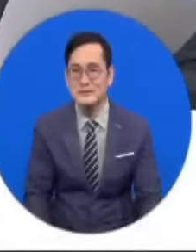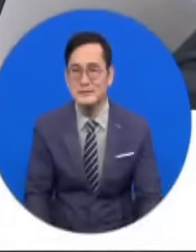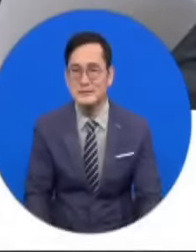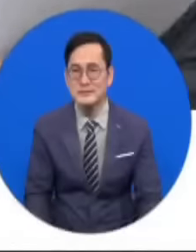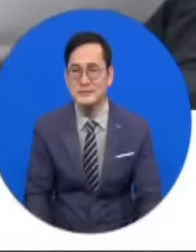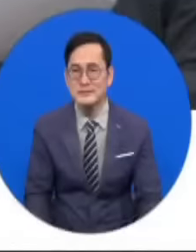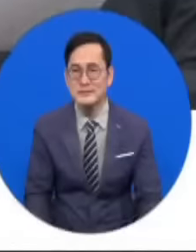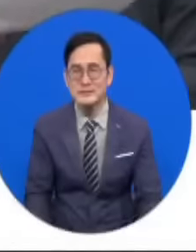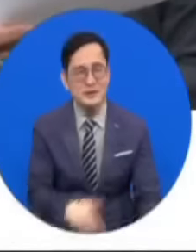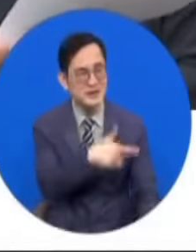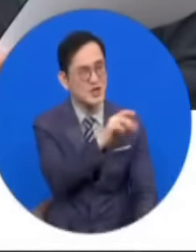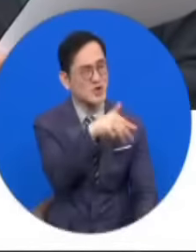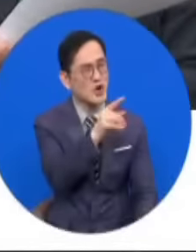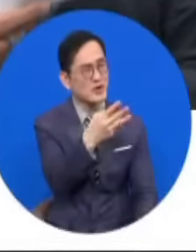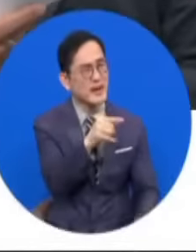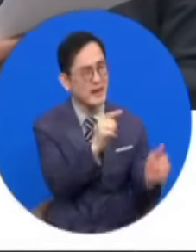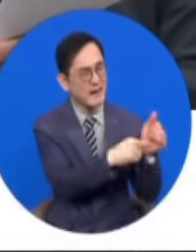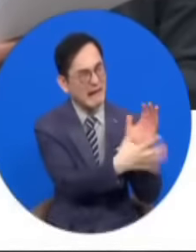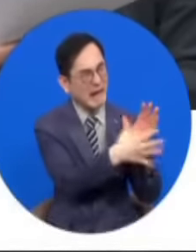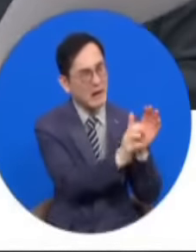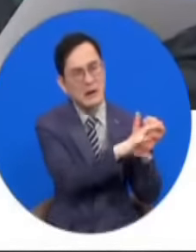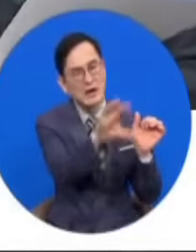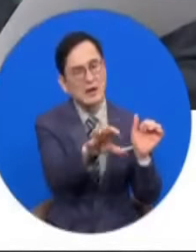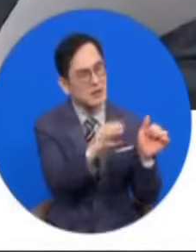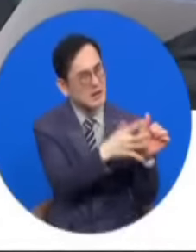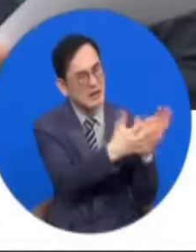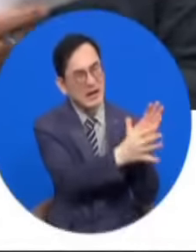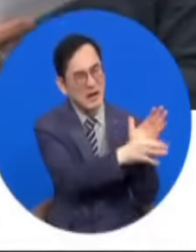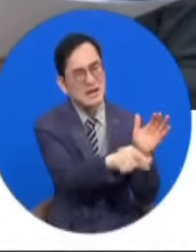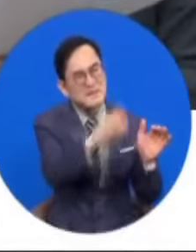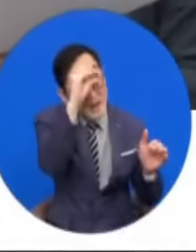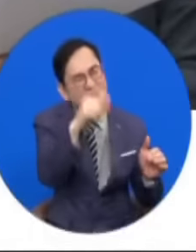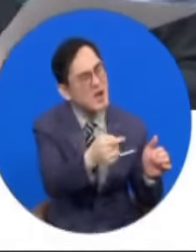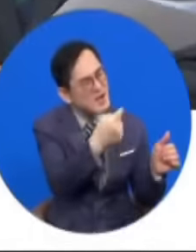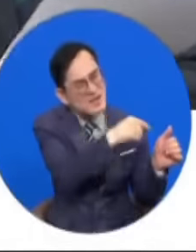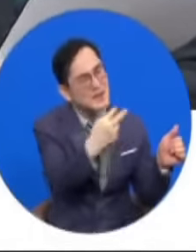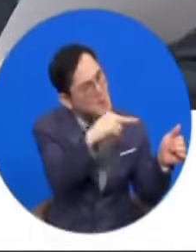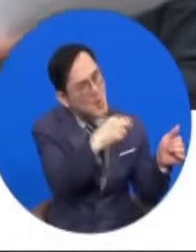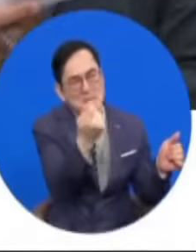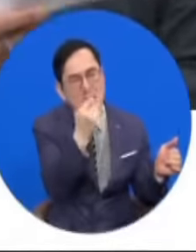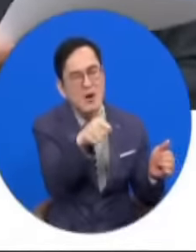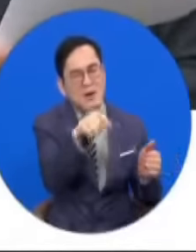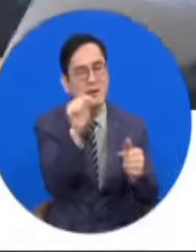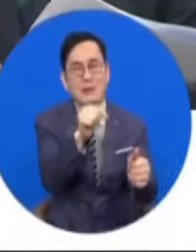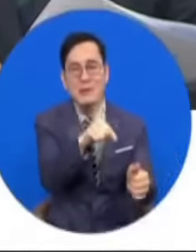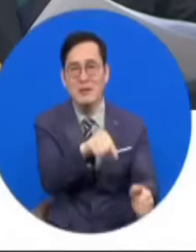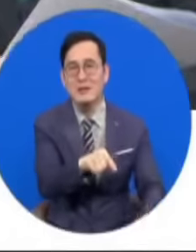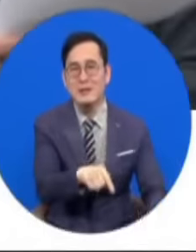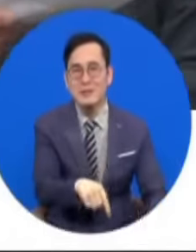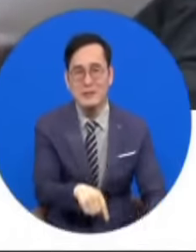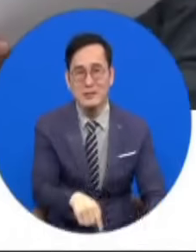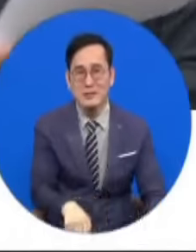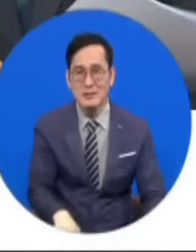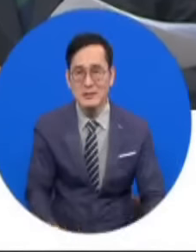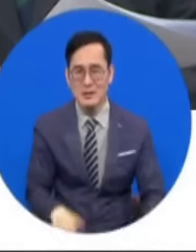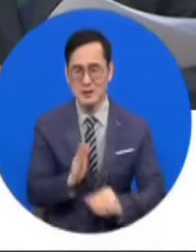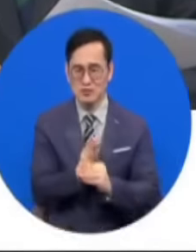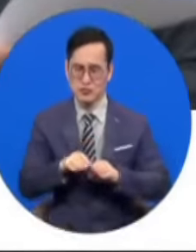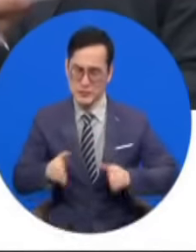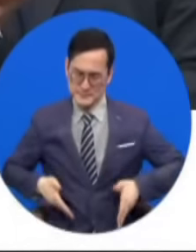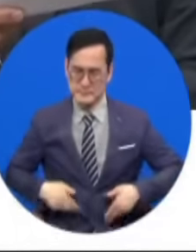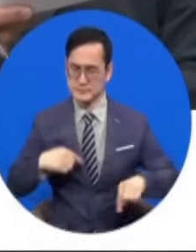진행될 수 있도록 매끄럽게 회의가 진행되야 국민들을 위한 법안을 논의하고 국민들께 그걸 보여 드릴 수 있고 그게 목적인 것이지 정청래